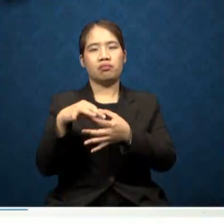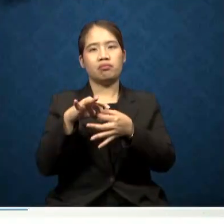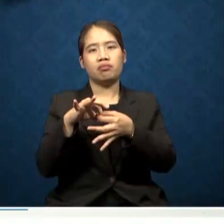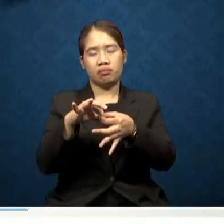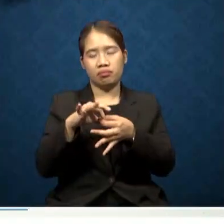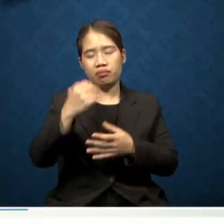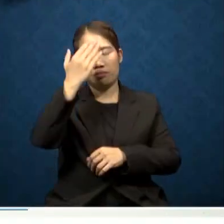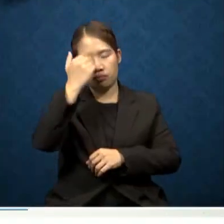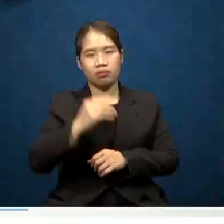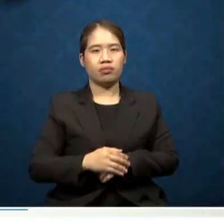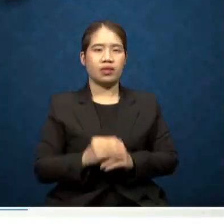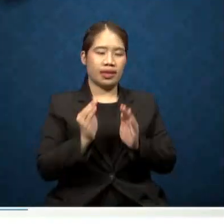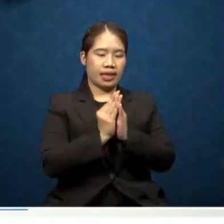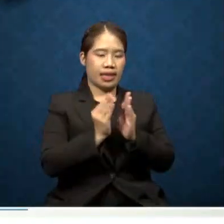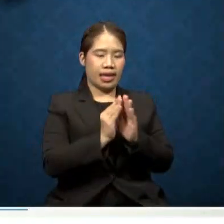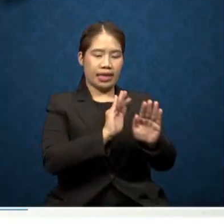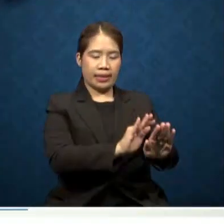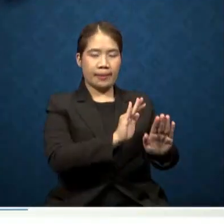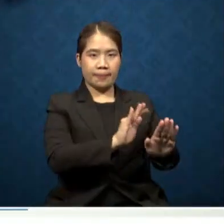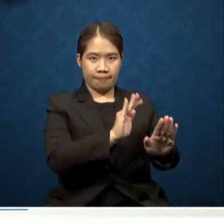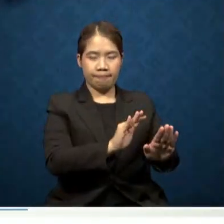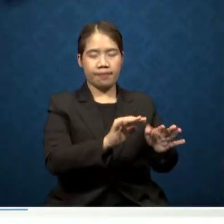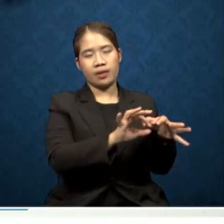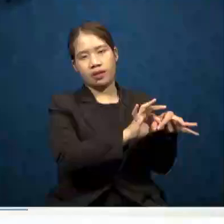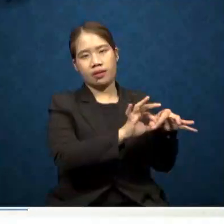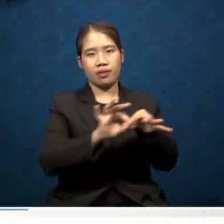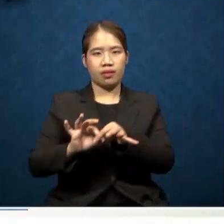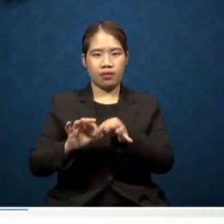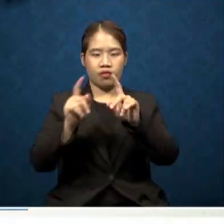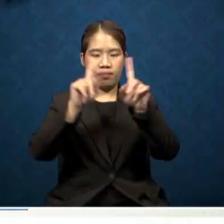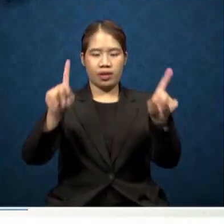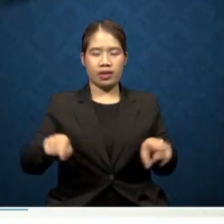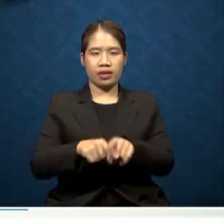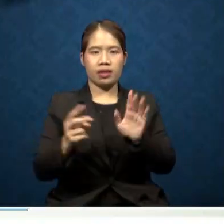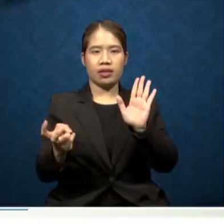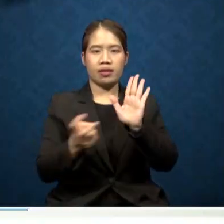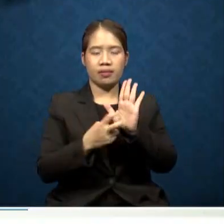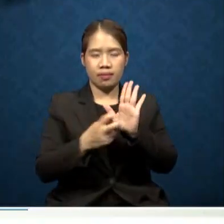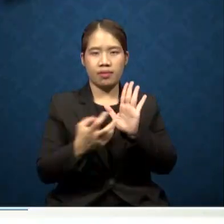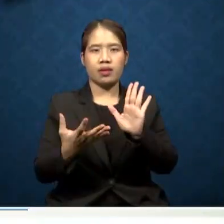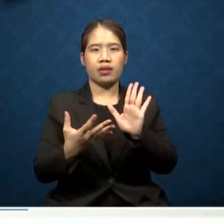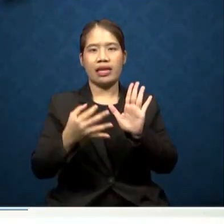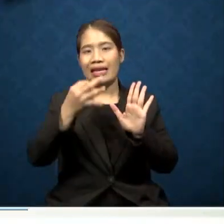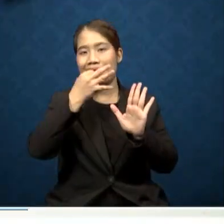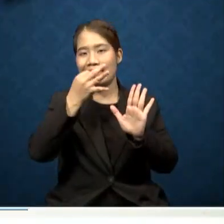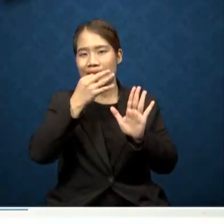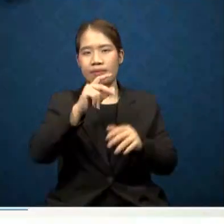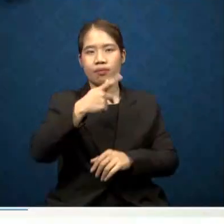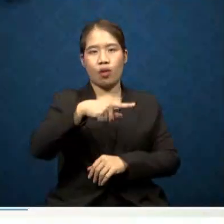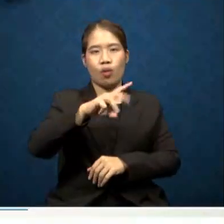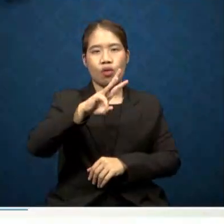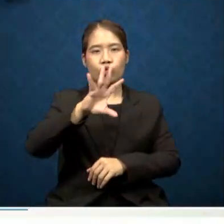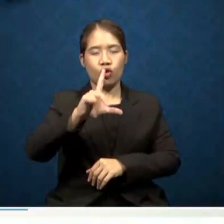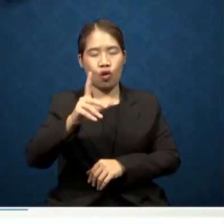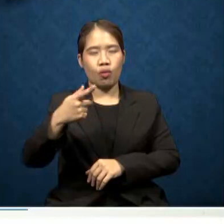สะสมในกิจให้กับผู้เรียนในหลักสูตรประกาสบัติวิชวิชาชีพและประกาสบัติวิชาชีพชั้นสูงระยะที่